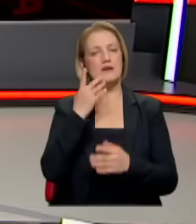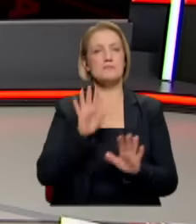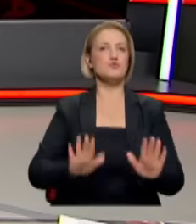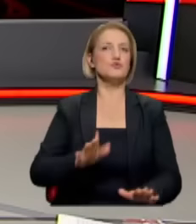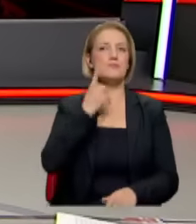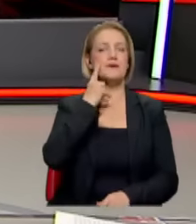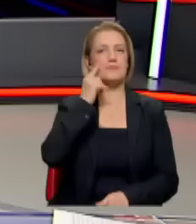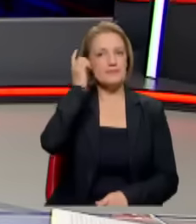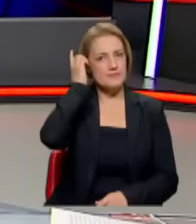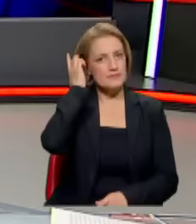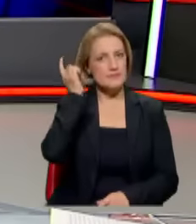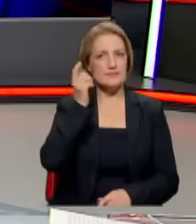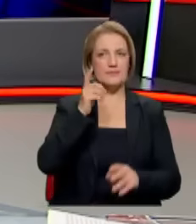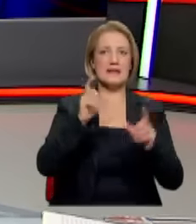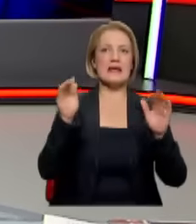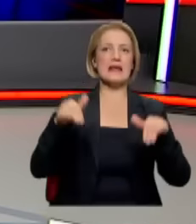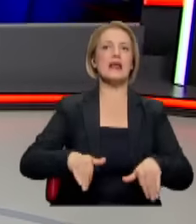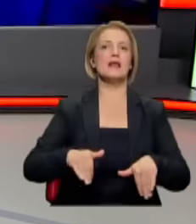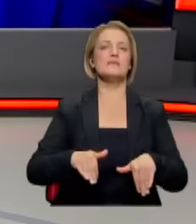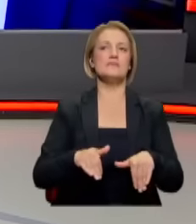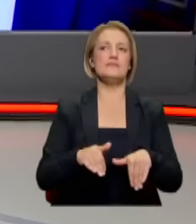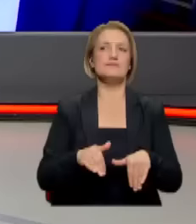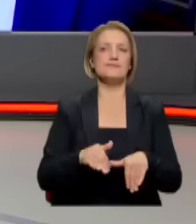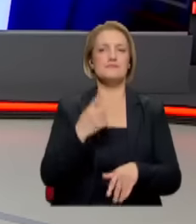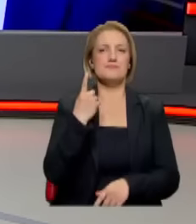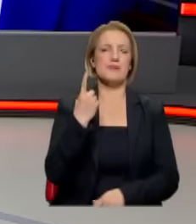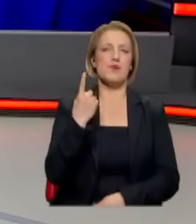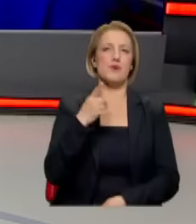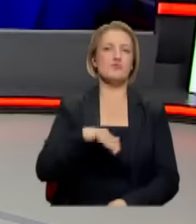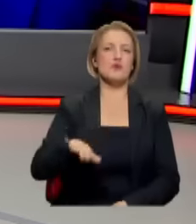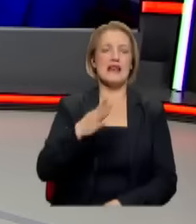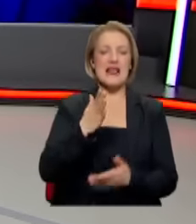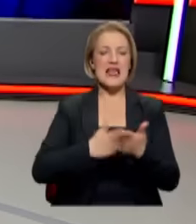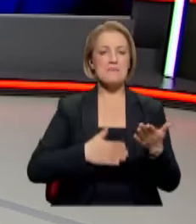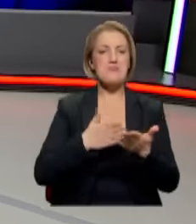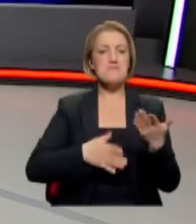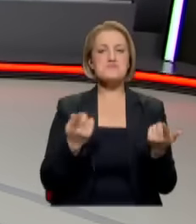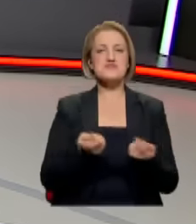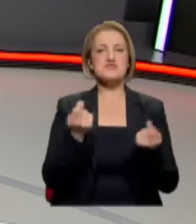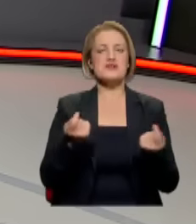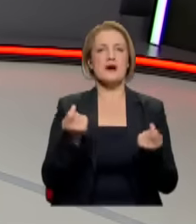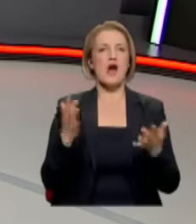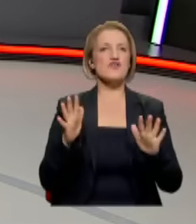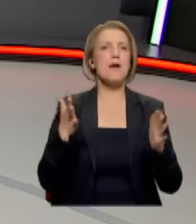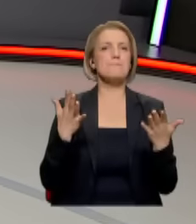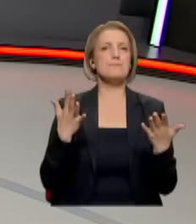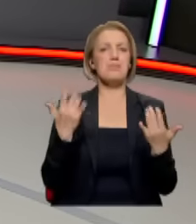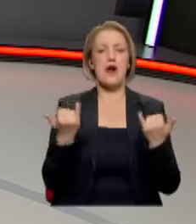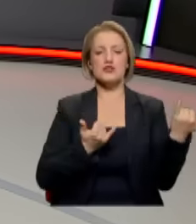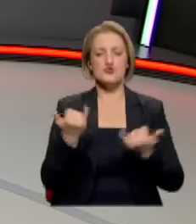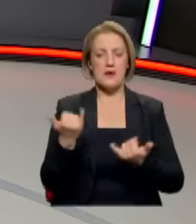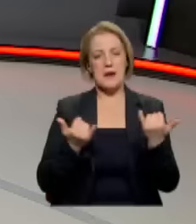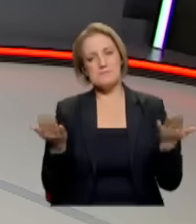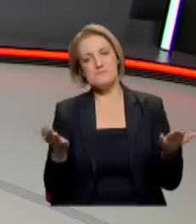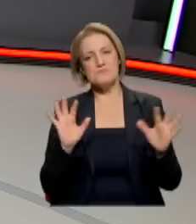şimdi gelelim Bir de böyle buralardan böyle yarım yamalık işlerden acayip acayip polemikler